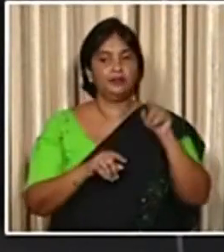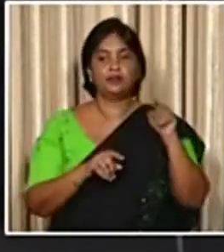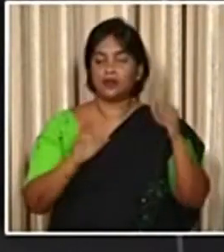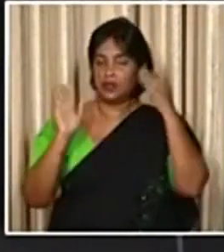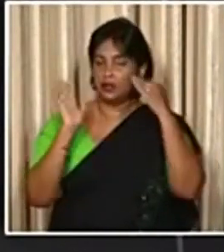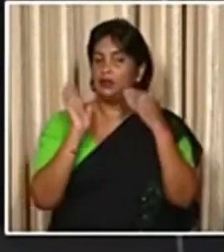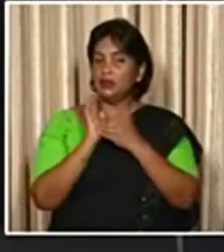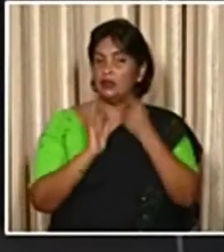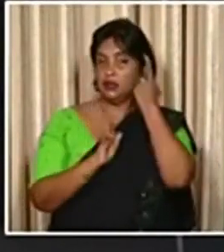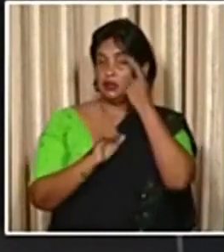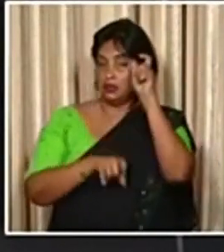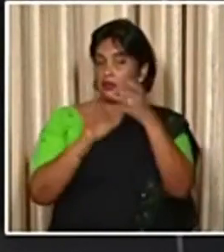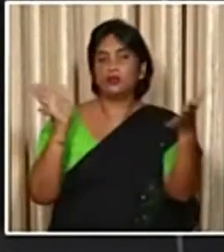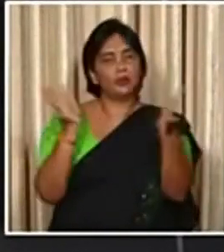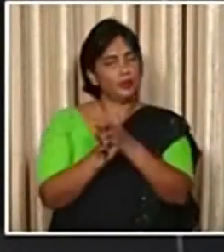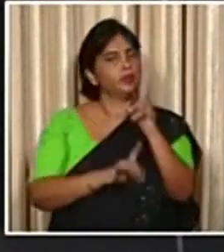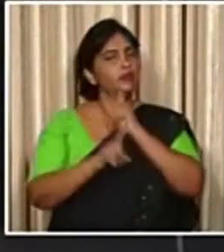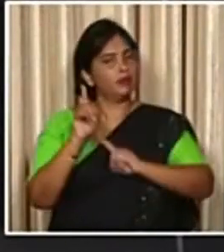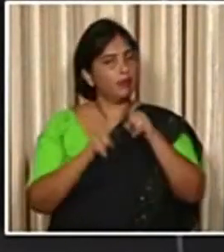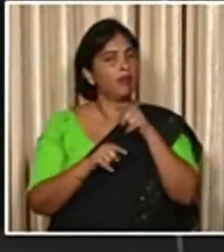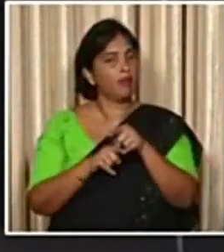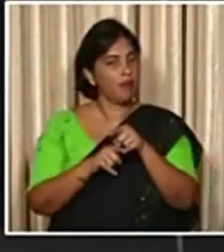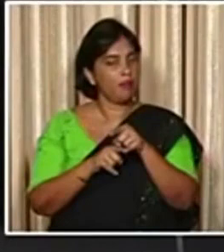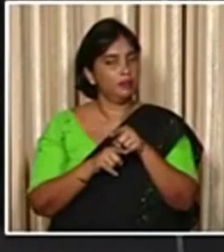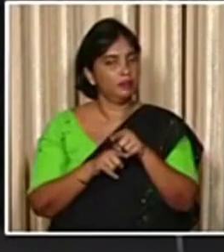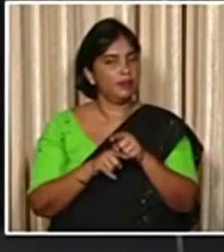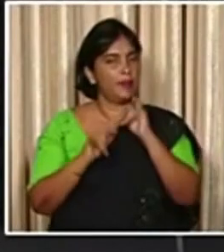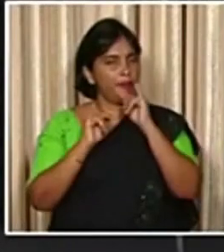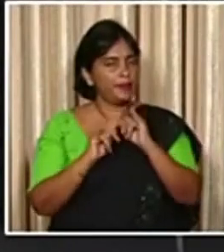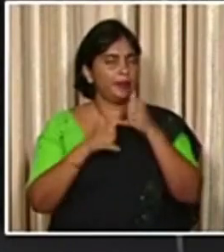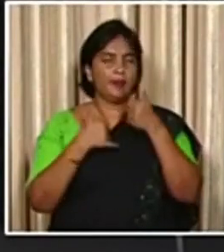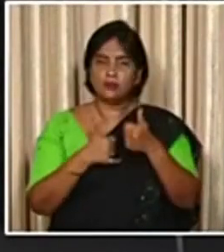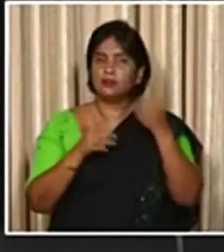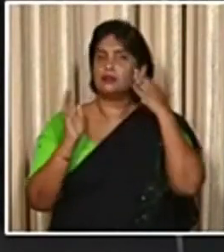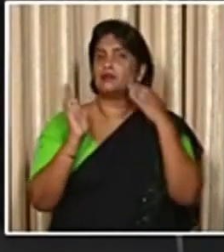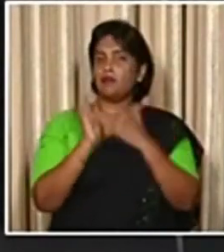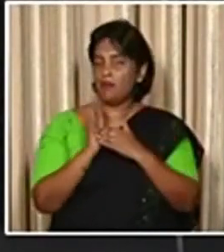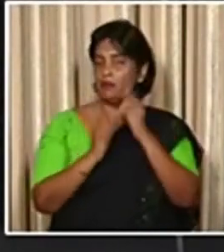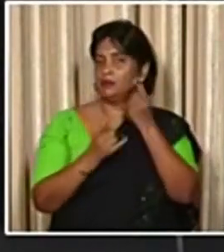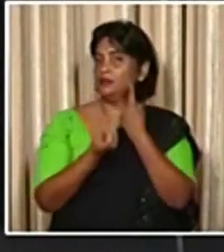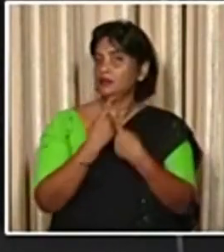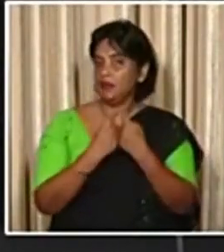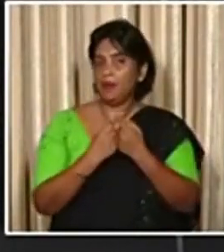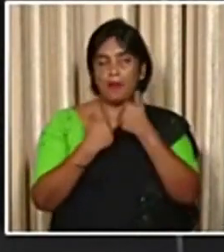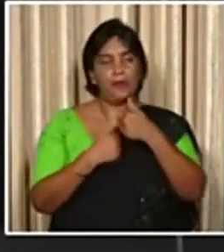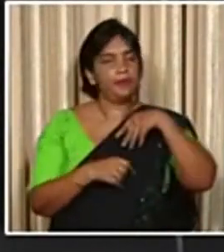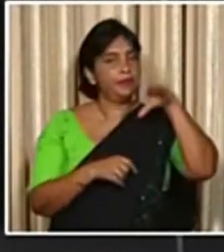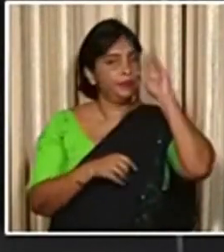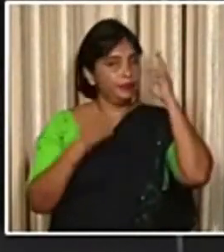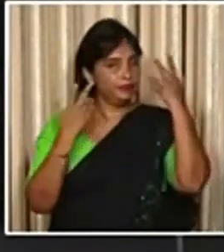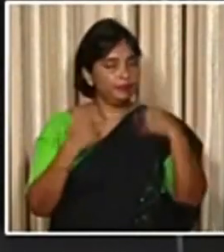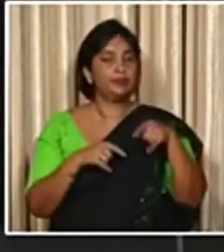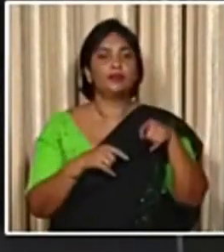මේ ශාස්ත්‍රයේ ඉන්න ප්‍රවීණයන් එක්ක සාකච්ඡා කරන්න. එතකොට ඒකේ තියෙන හිතකර අහිතකර භාවය පිළිබඳව යම් තක්සේරුවක් සහ හරි අවබෝධයක්